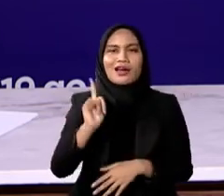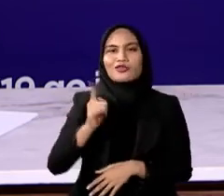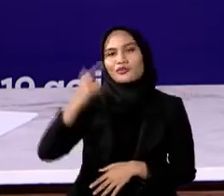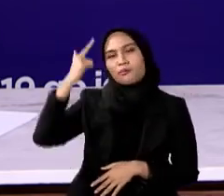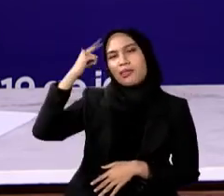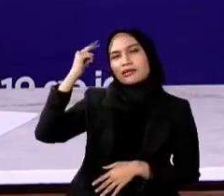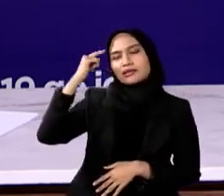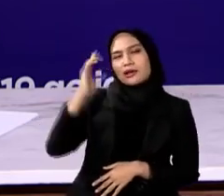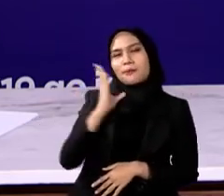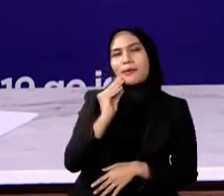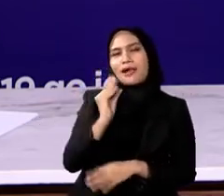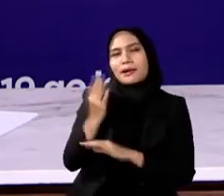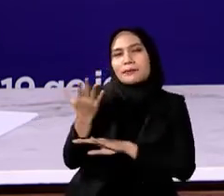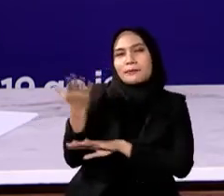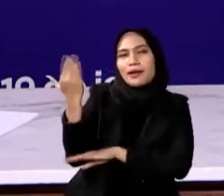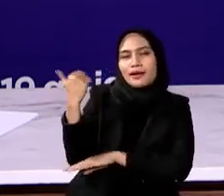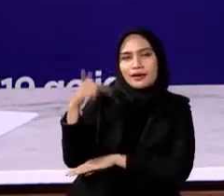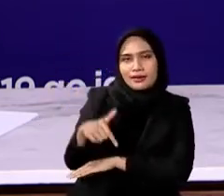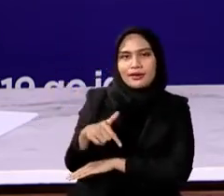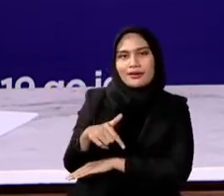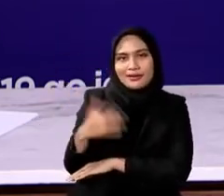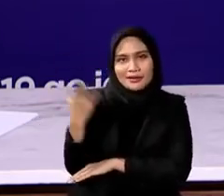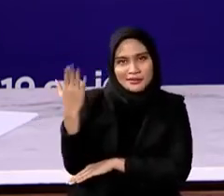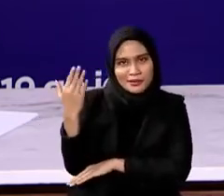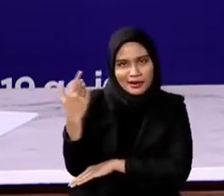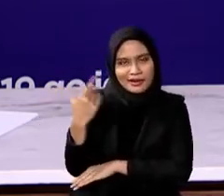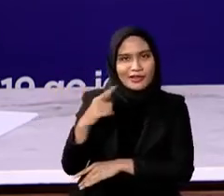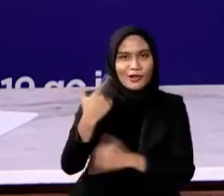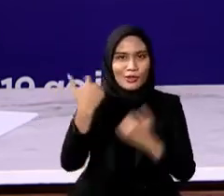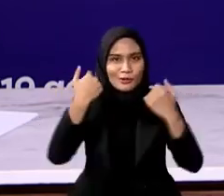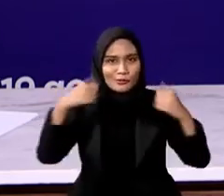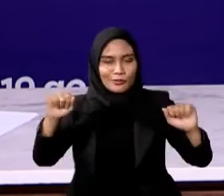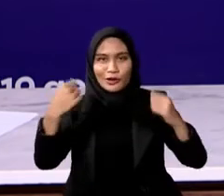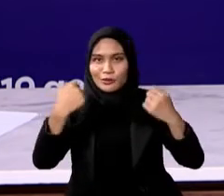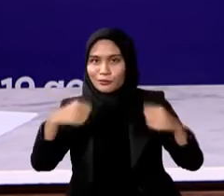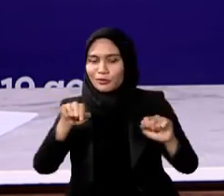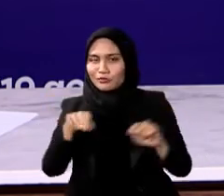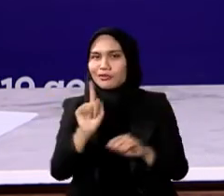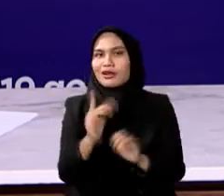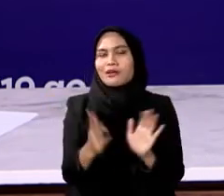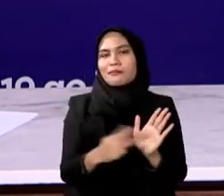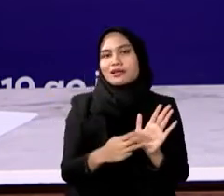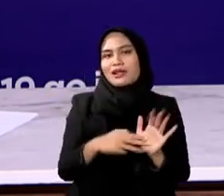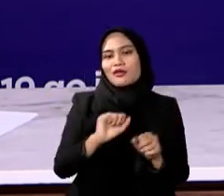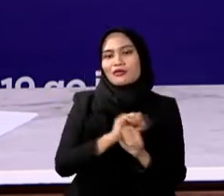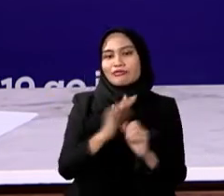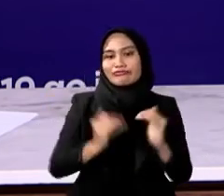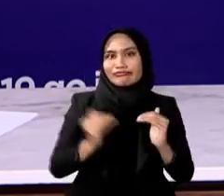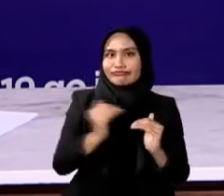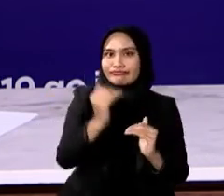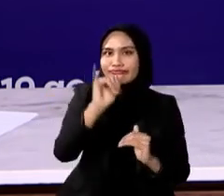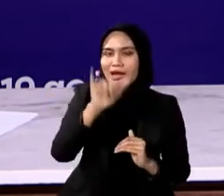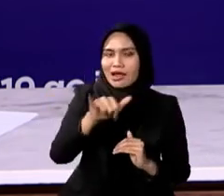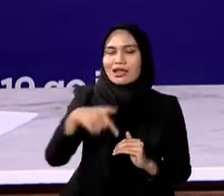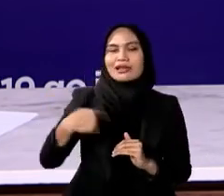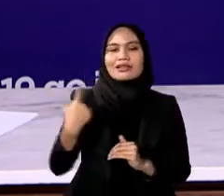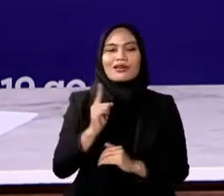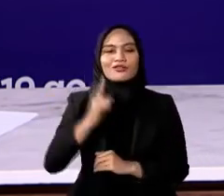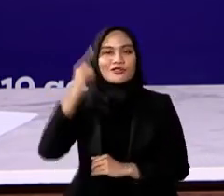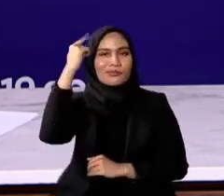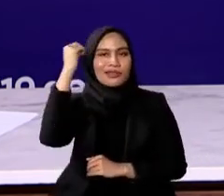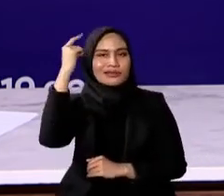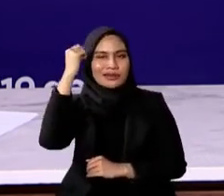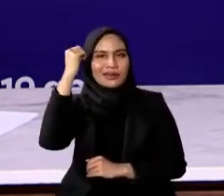dari pengalaman buruk yang sudah terjadi pada masa libur panjang sebelumnya. Dengan mendukung upaya pemerintah